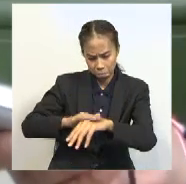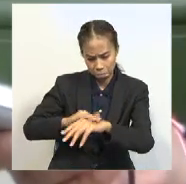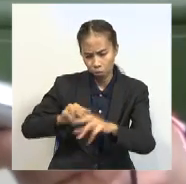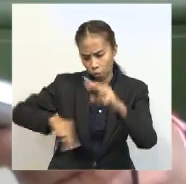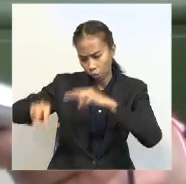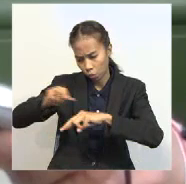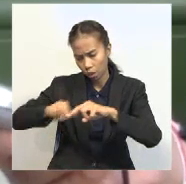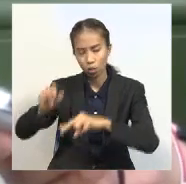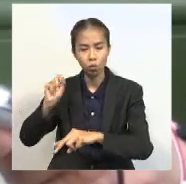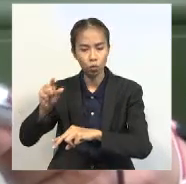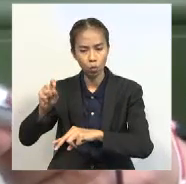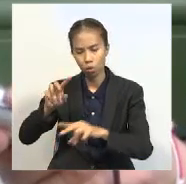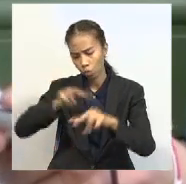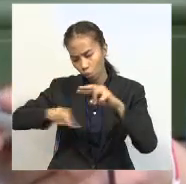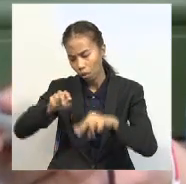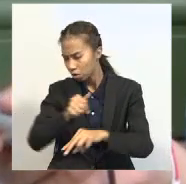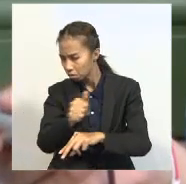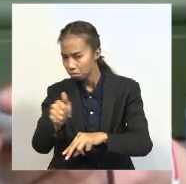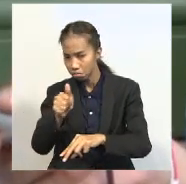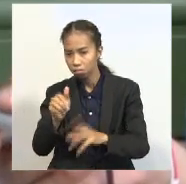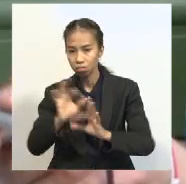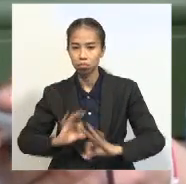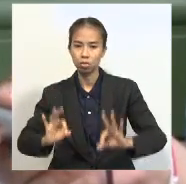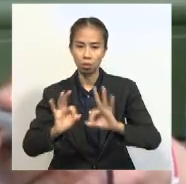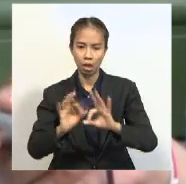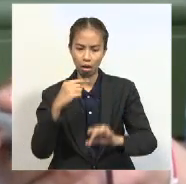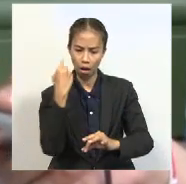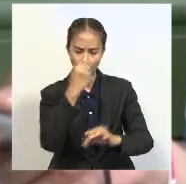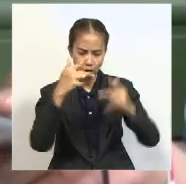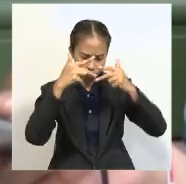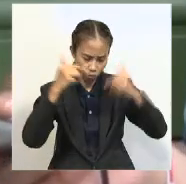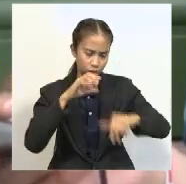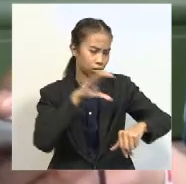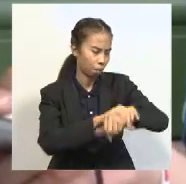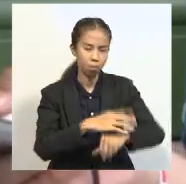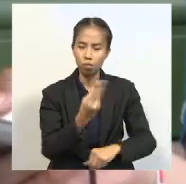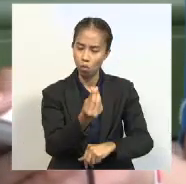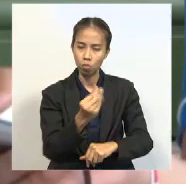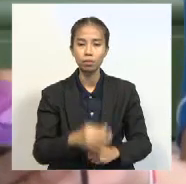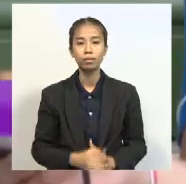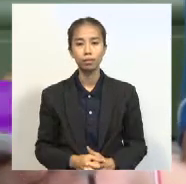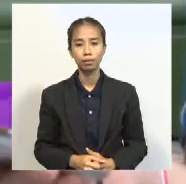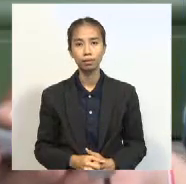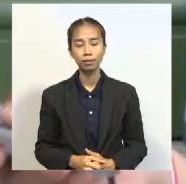อย่างเร่งด่วนและให้ดีที่สุดพร้อมกำชับเรื่องของการจับกุมผู้ก่อเหตุให้ได้โดยเร็วค่ะ